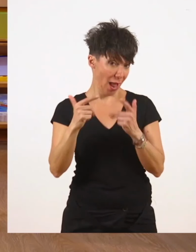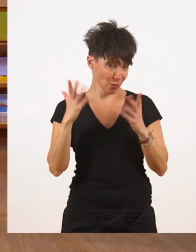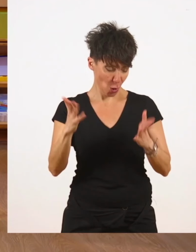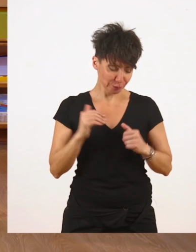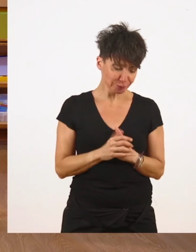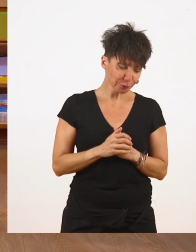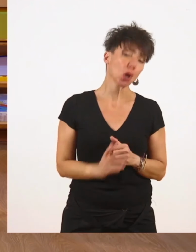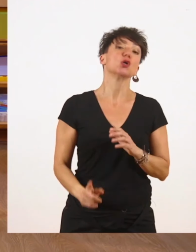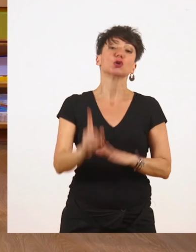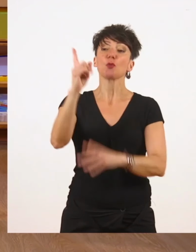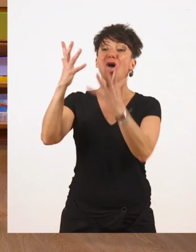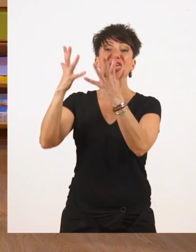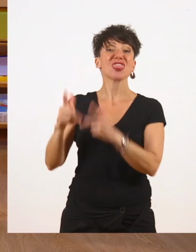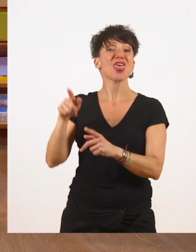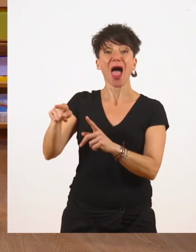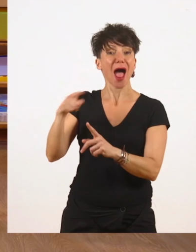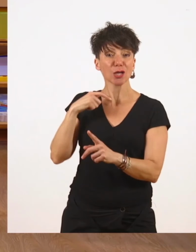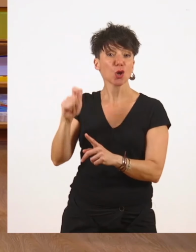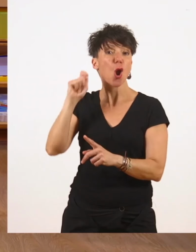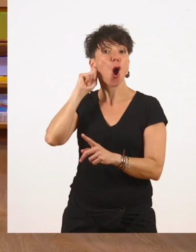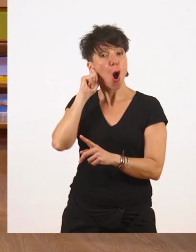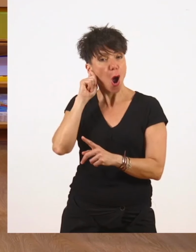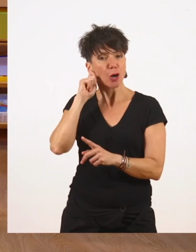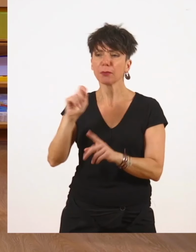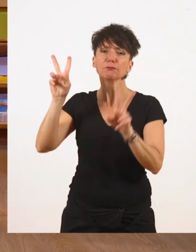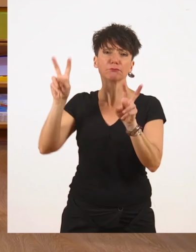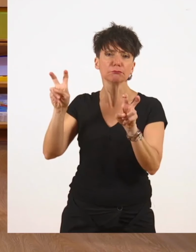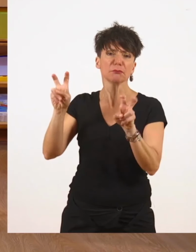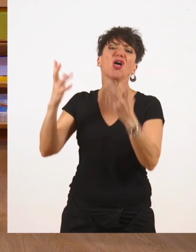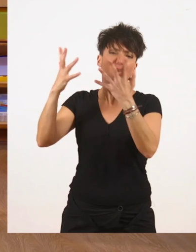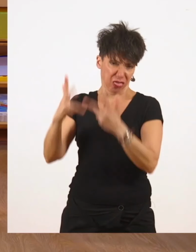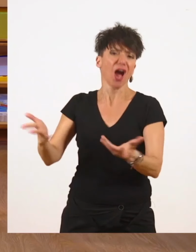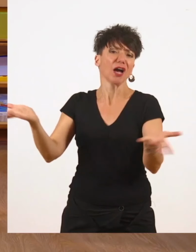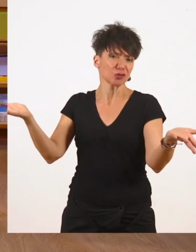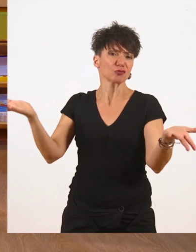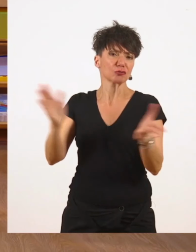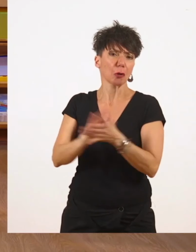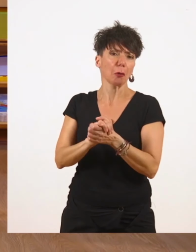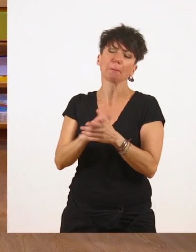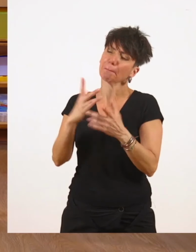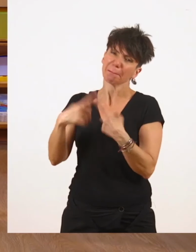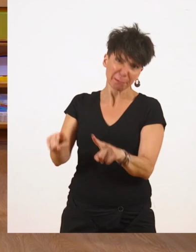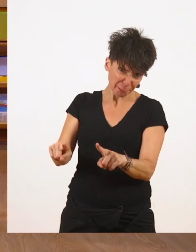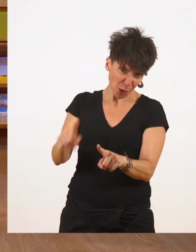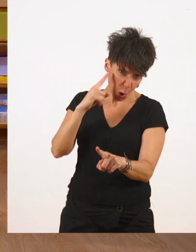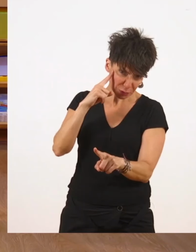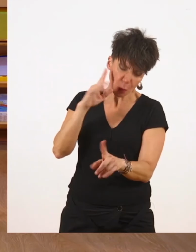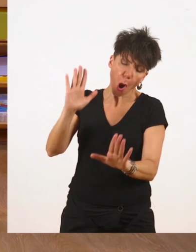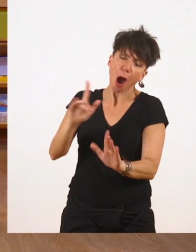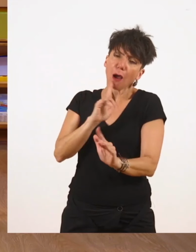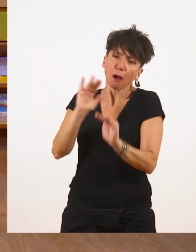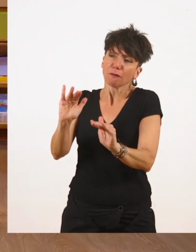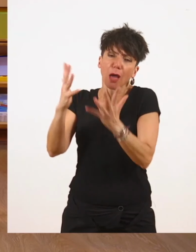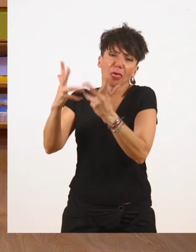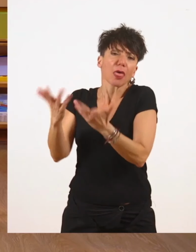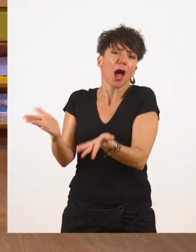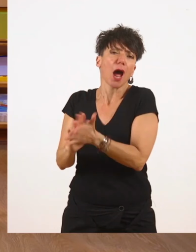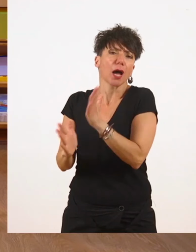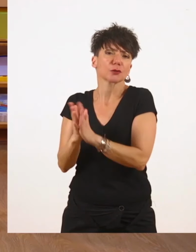το πρώτο εκείνο θέατρο ονομάστηκε The Theater, δηλαδή το θέατρο. Όχι πολύ πρωτότυπο, αλλά αυτή ήταν η ονομασία του.